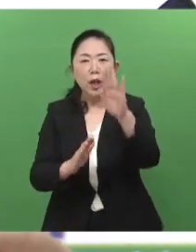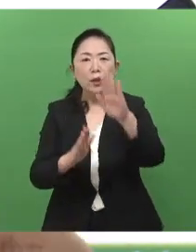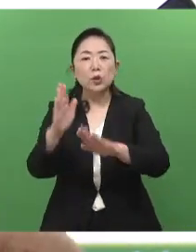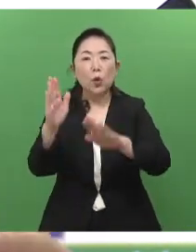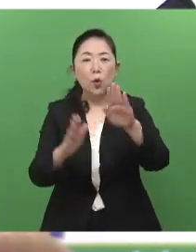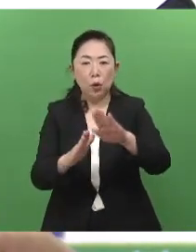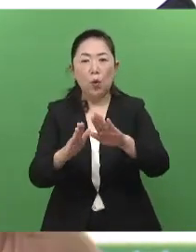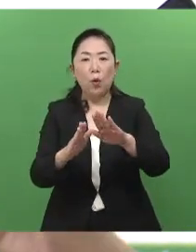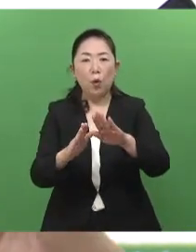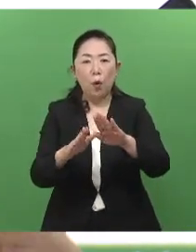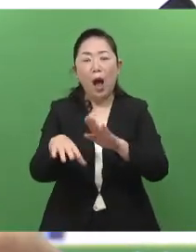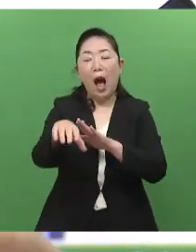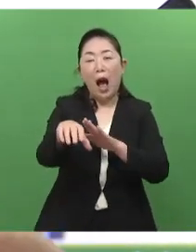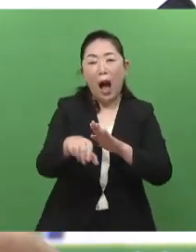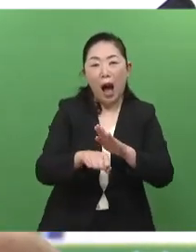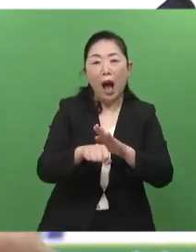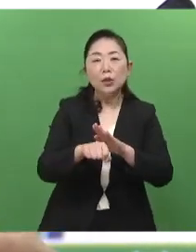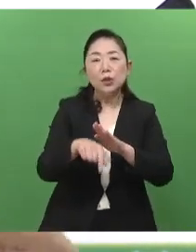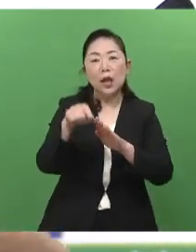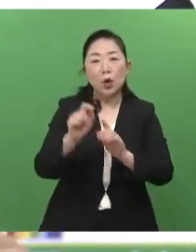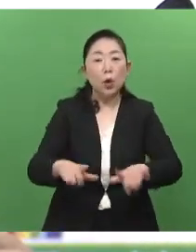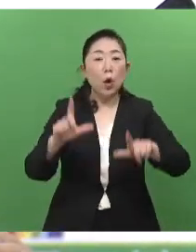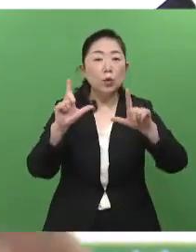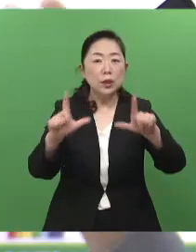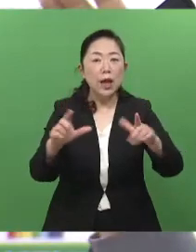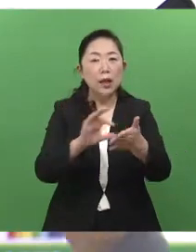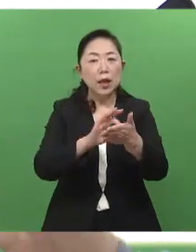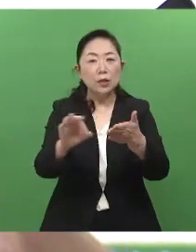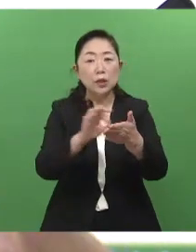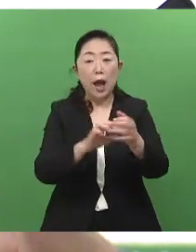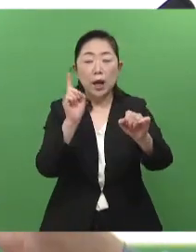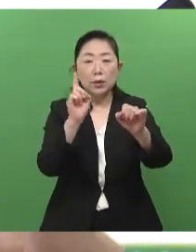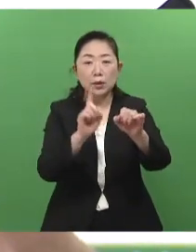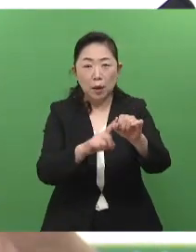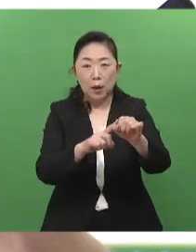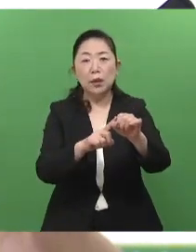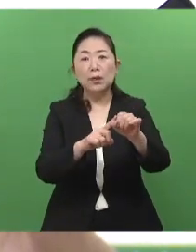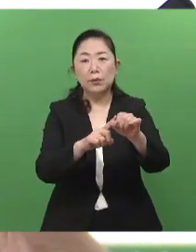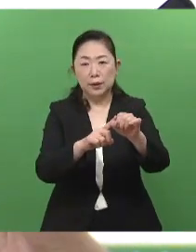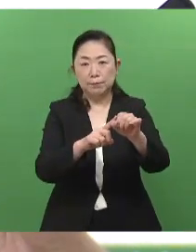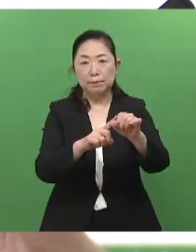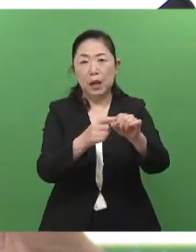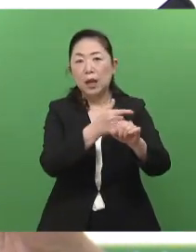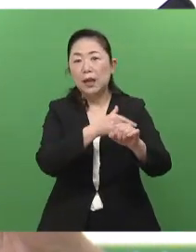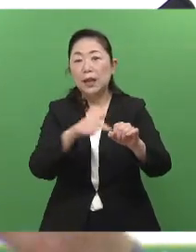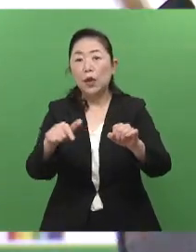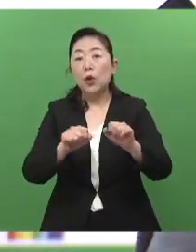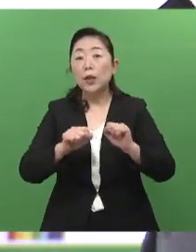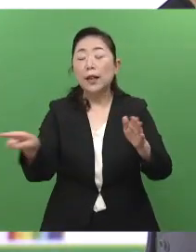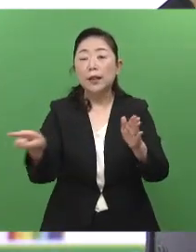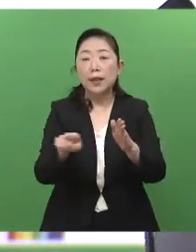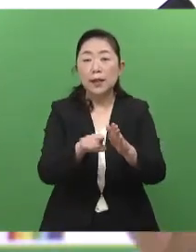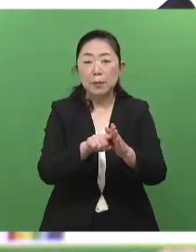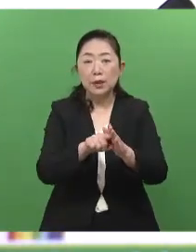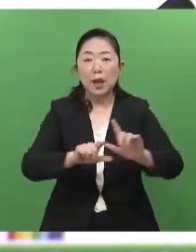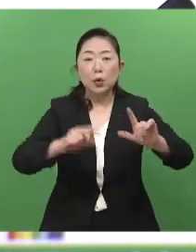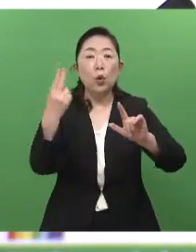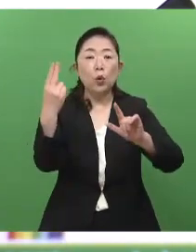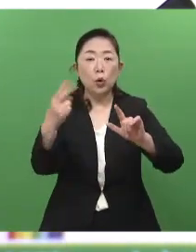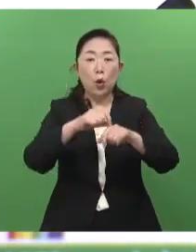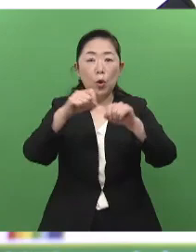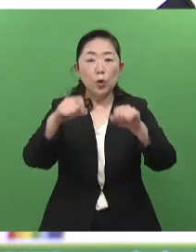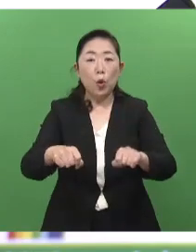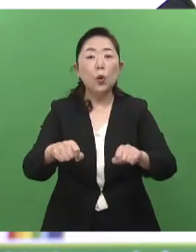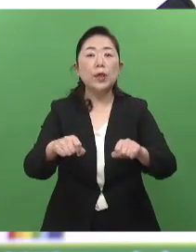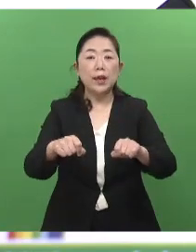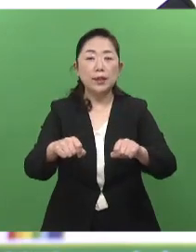まあ、こういったことを活動して続けてきたということです。で、このうち都と協定を締結しました2社によって、今日